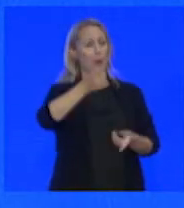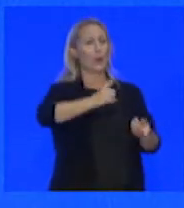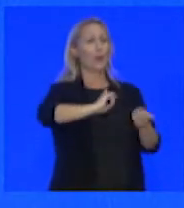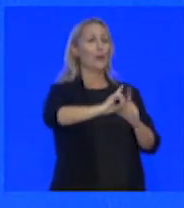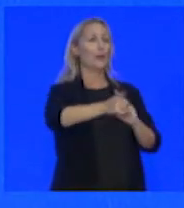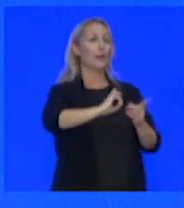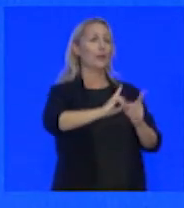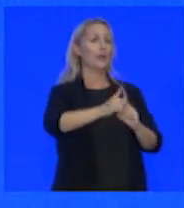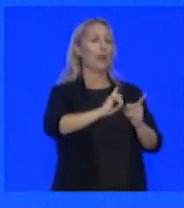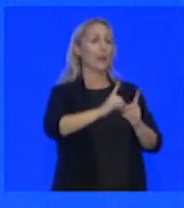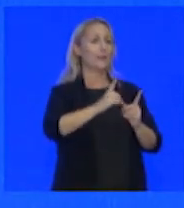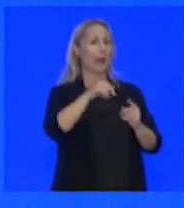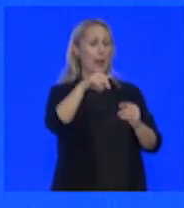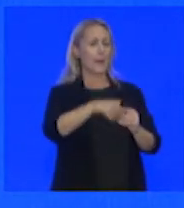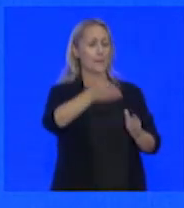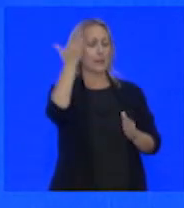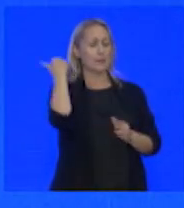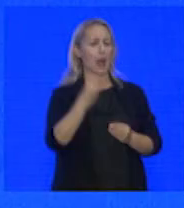επίοικος, πολύ λερωμένη τη φωλιά τους.